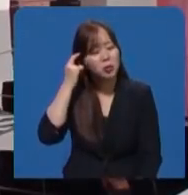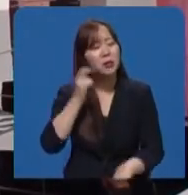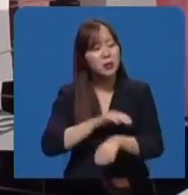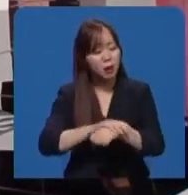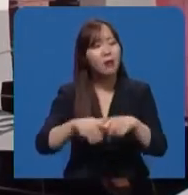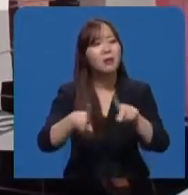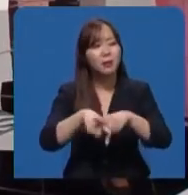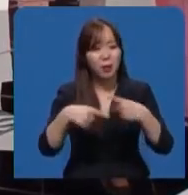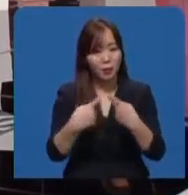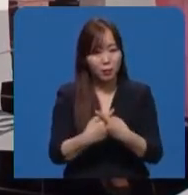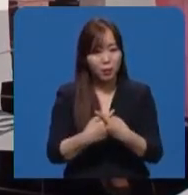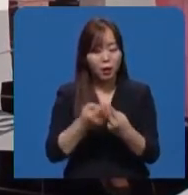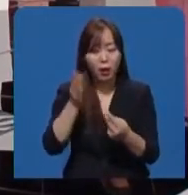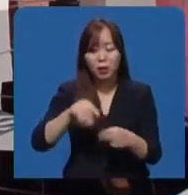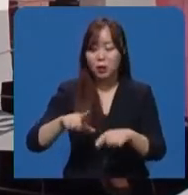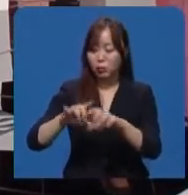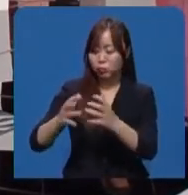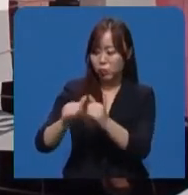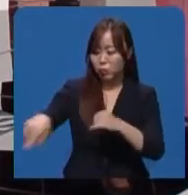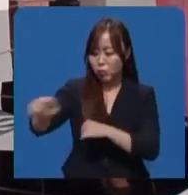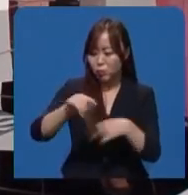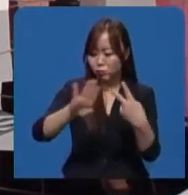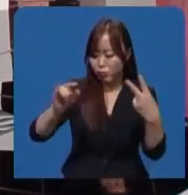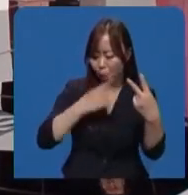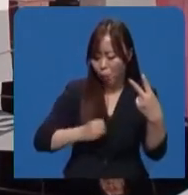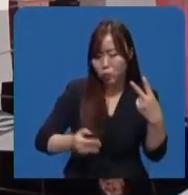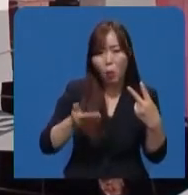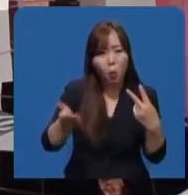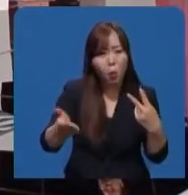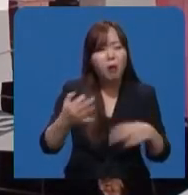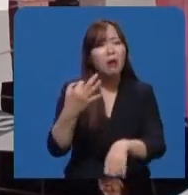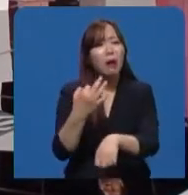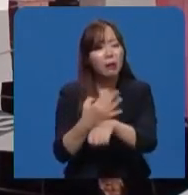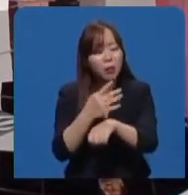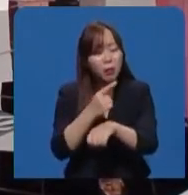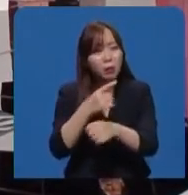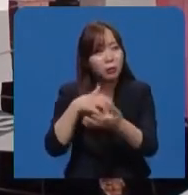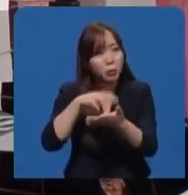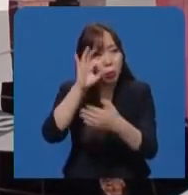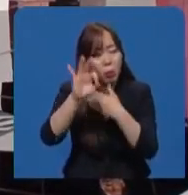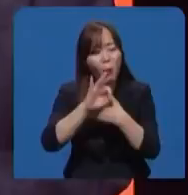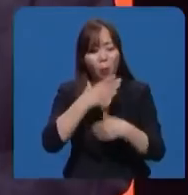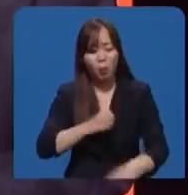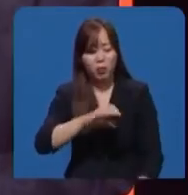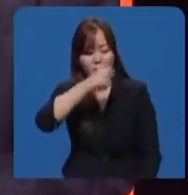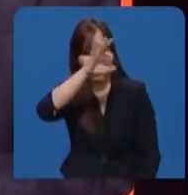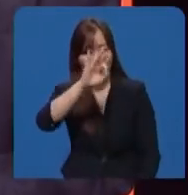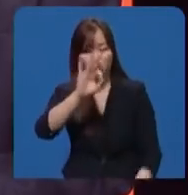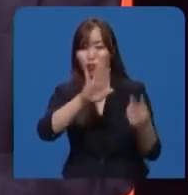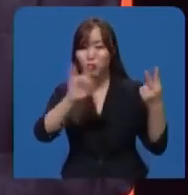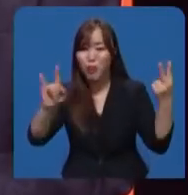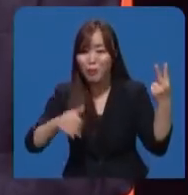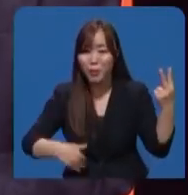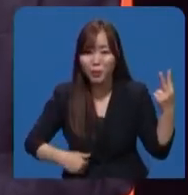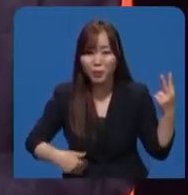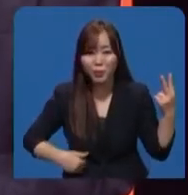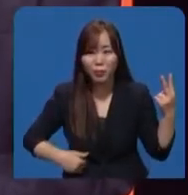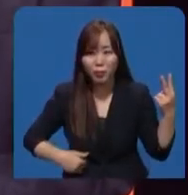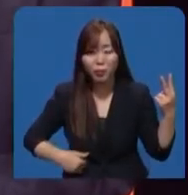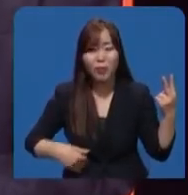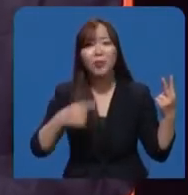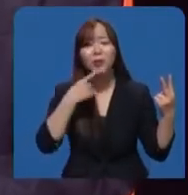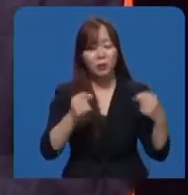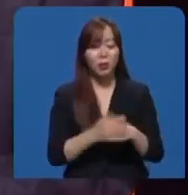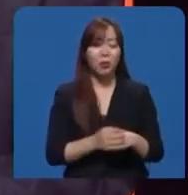잘 이해를 하는데 서민에게 두 배 복지를 하면 그냥 간단하게 산수로 복지 예산도 두 배 될 거 아닙니까?